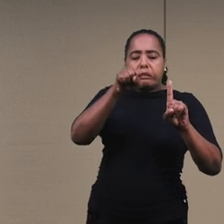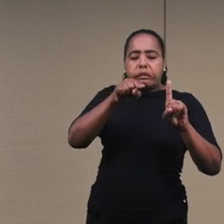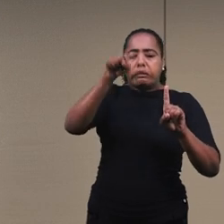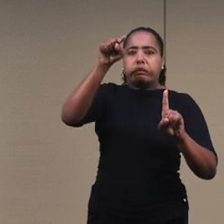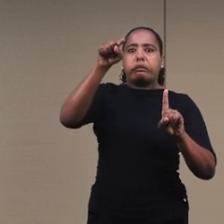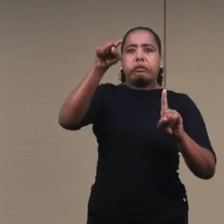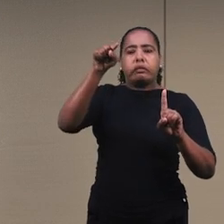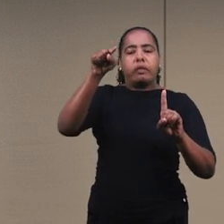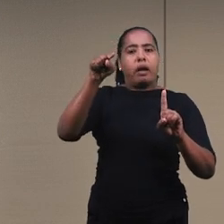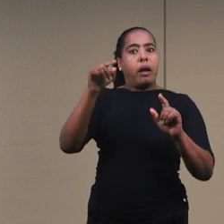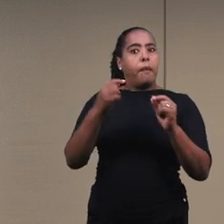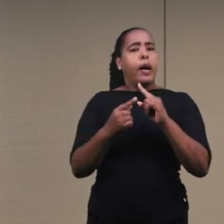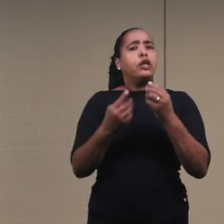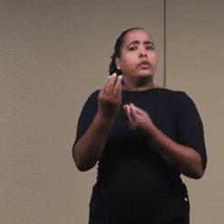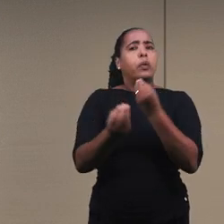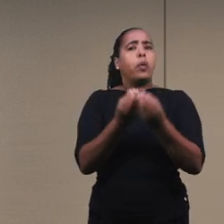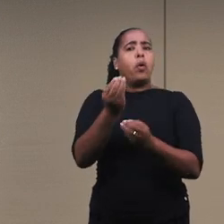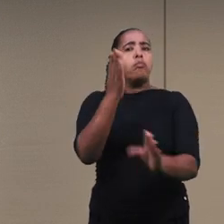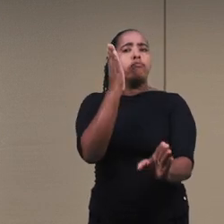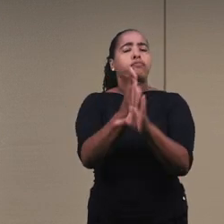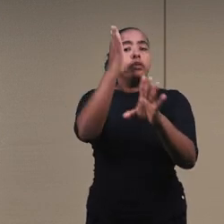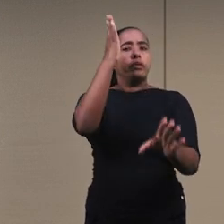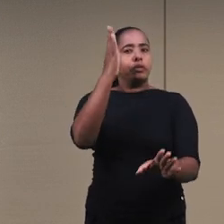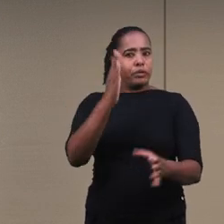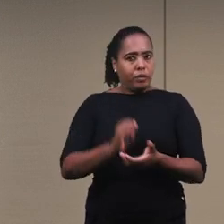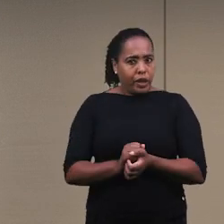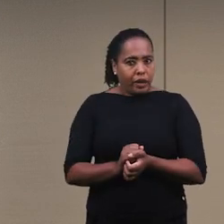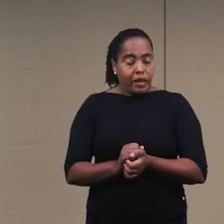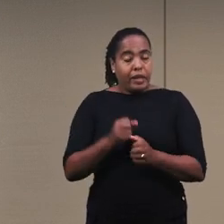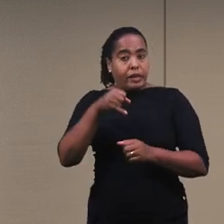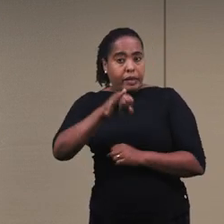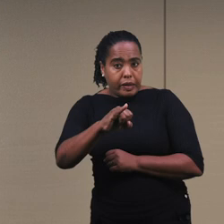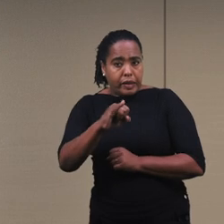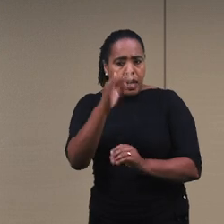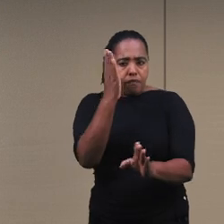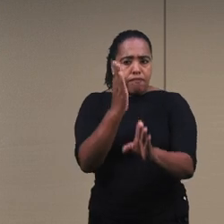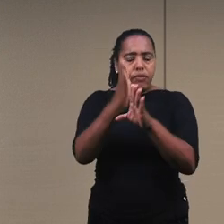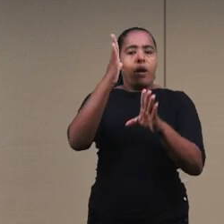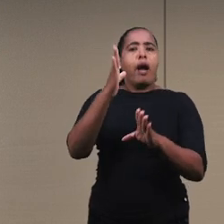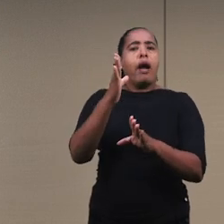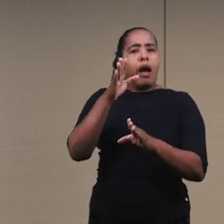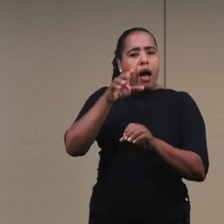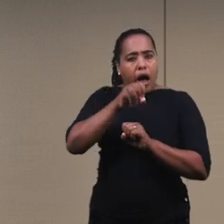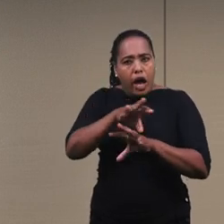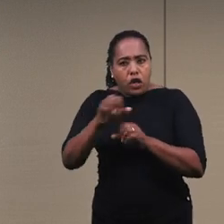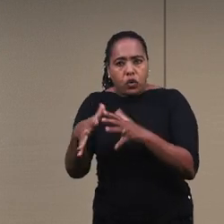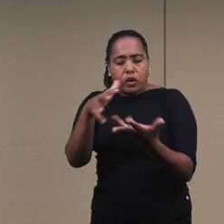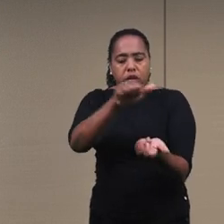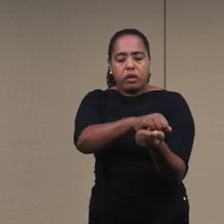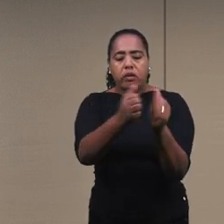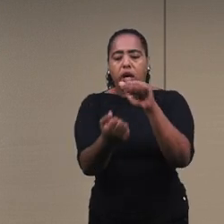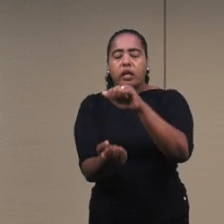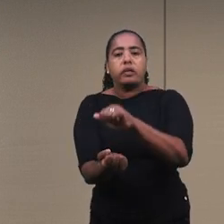profonds. Et savoir connaître ce degré de problème nous aide à orienter